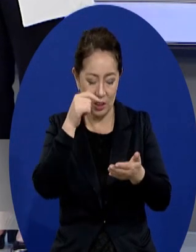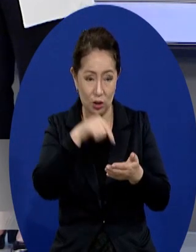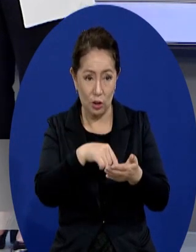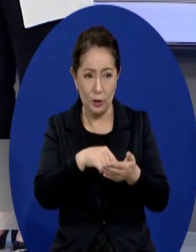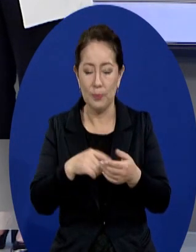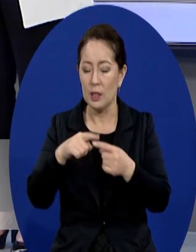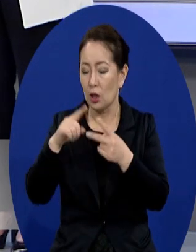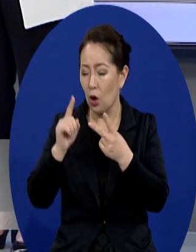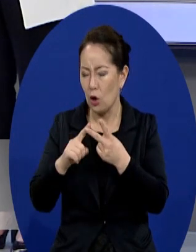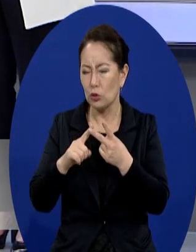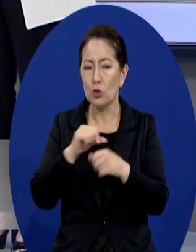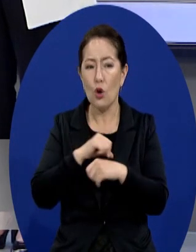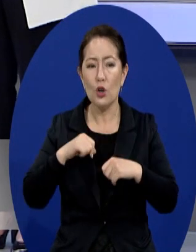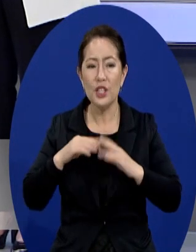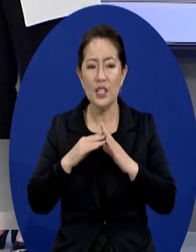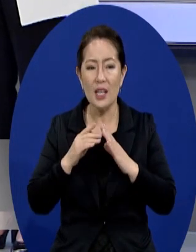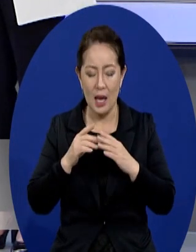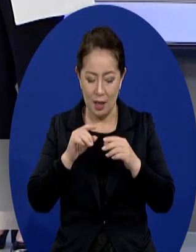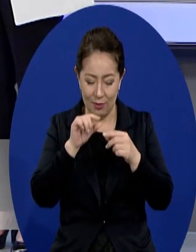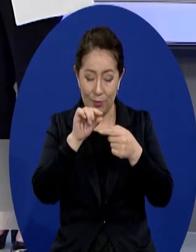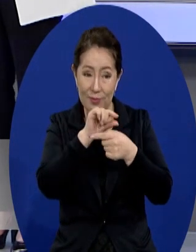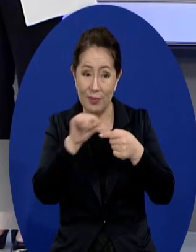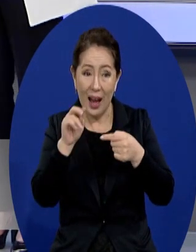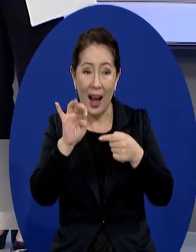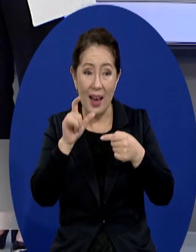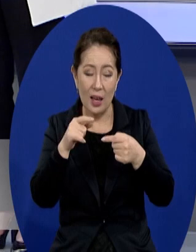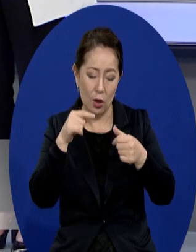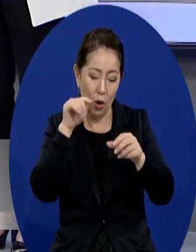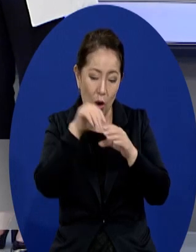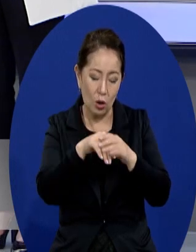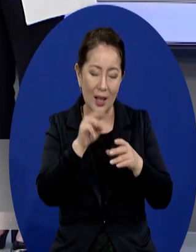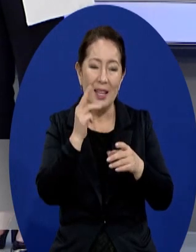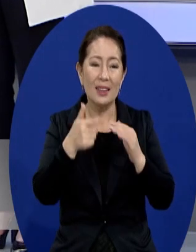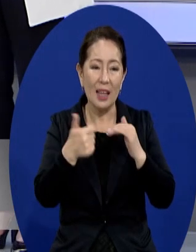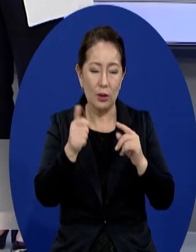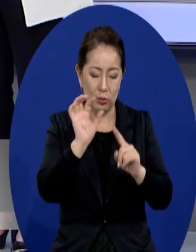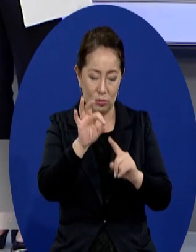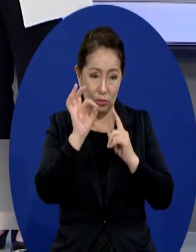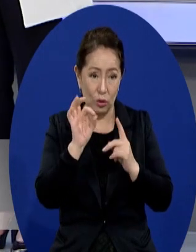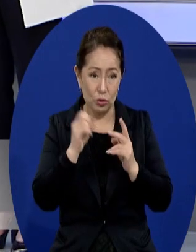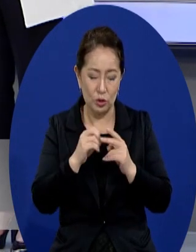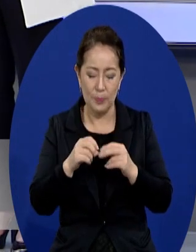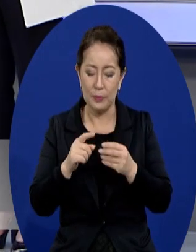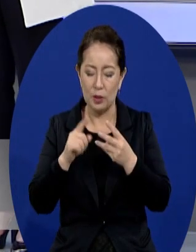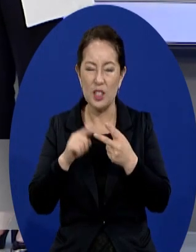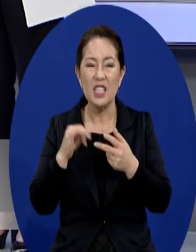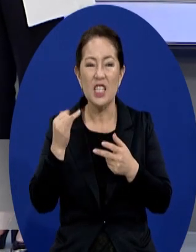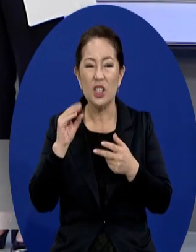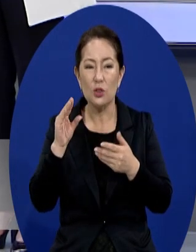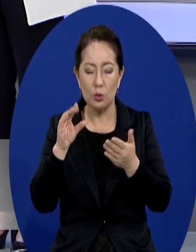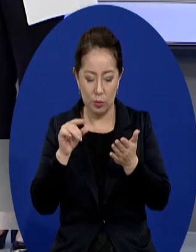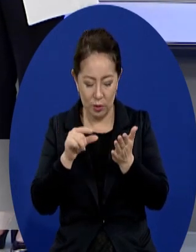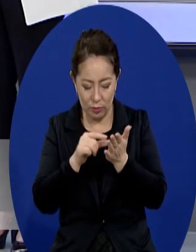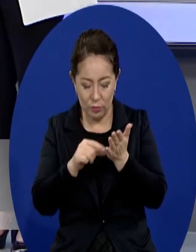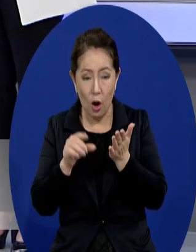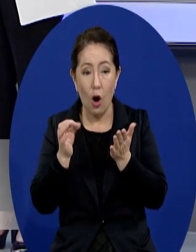За хоёрдугаарт өөрийн хаягаараа нэвтрүүлж орч татврын цэсийг сонгох ёстой. Гуравдугаарт иргэний үнэлэхний арын